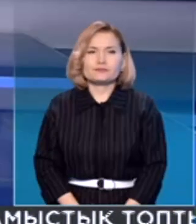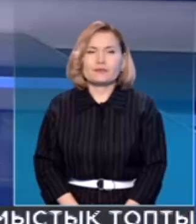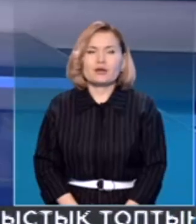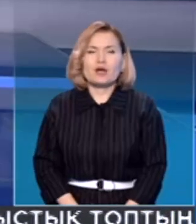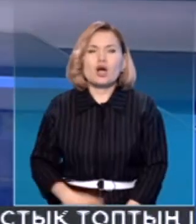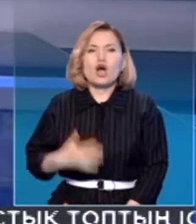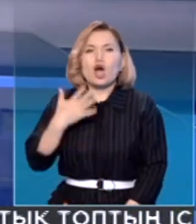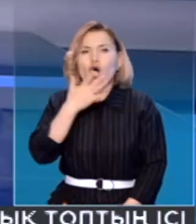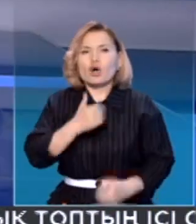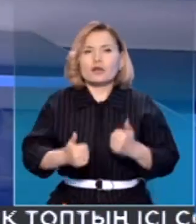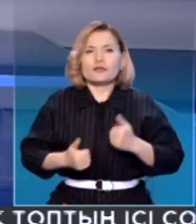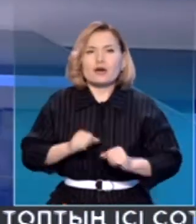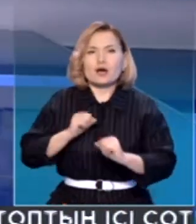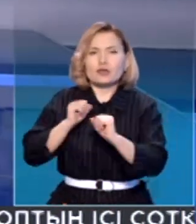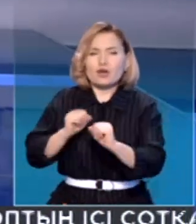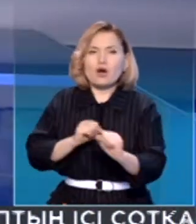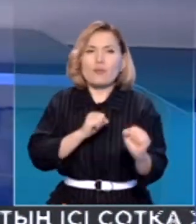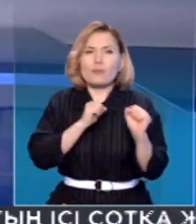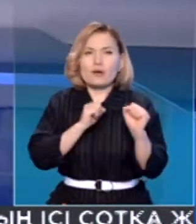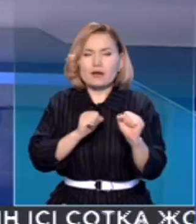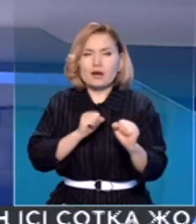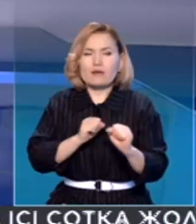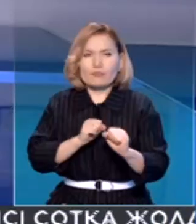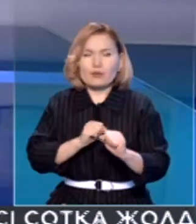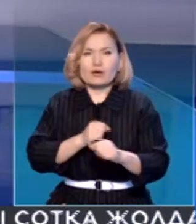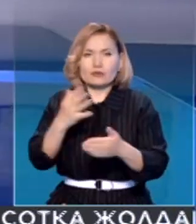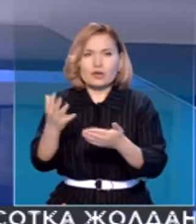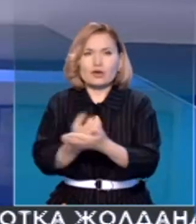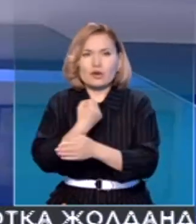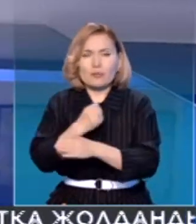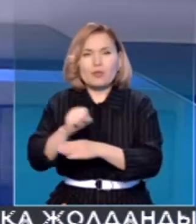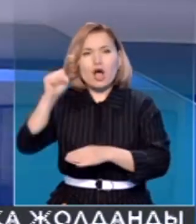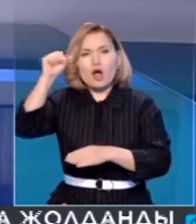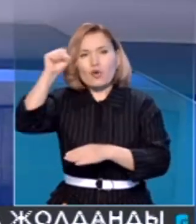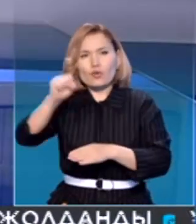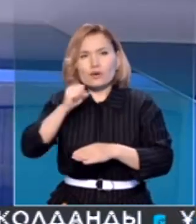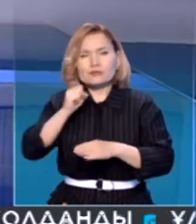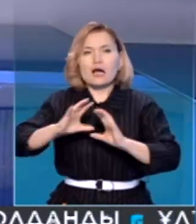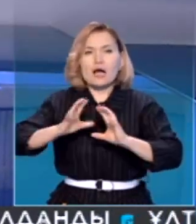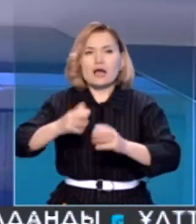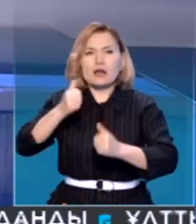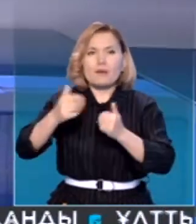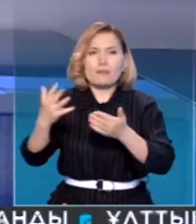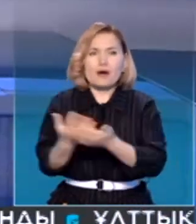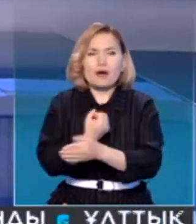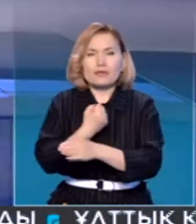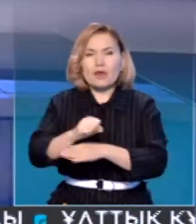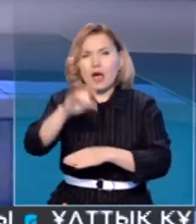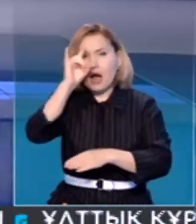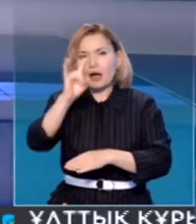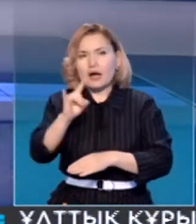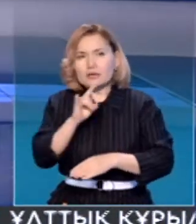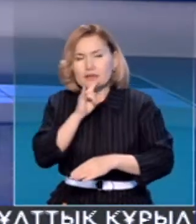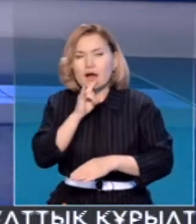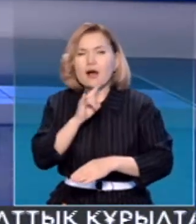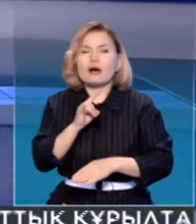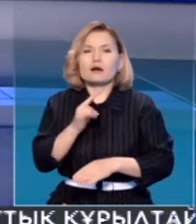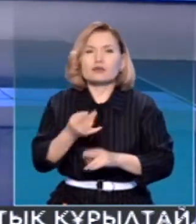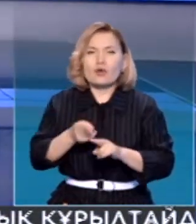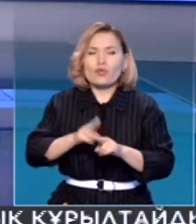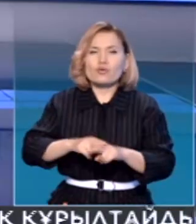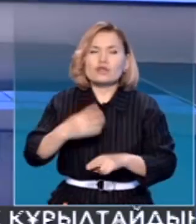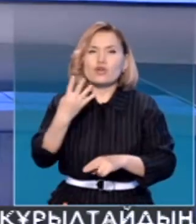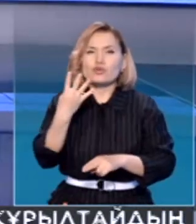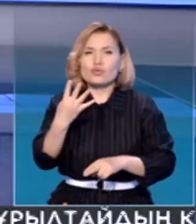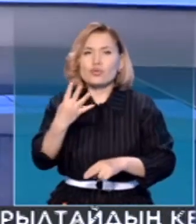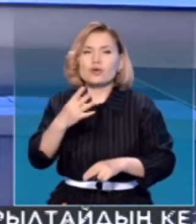Ұлт намысын ұран еткен боксшыларымыз ерледі. Өзбекстанда өткен әлем чемпионатында қазақ қоржынына 4 алтын 1 күміс